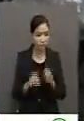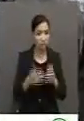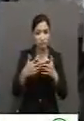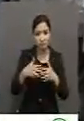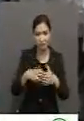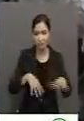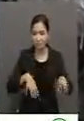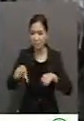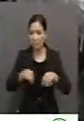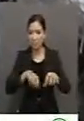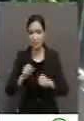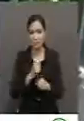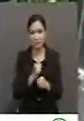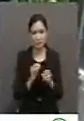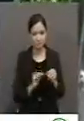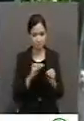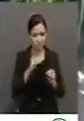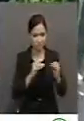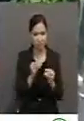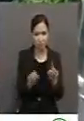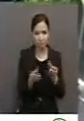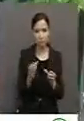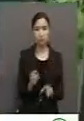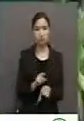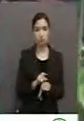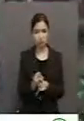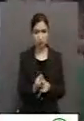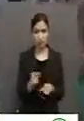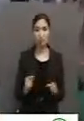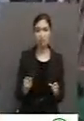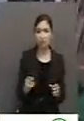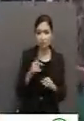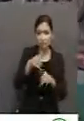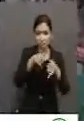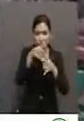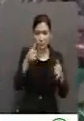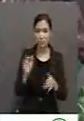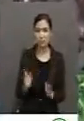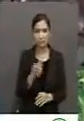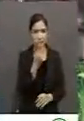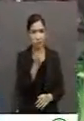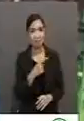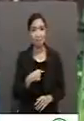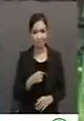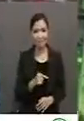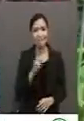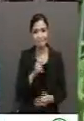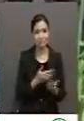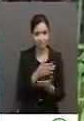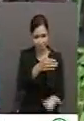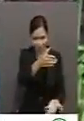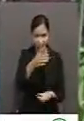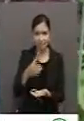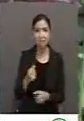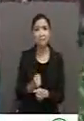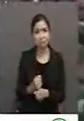นต์มาประดิษฐ์เป็นหุ่นยนต์และรถถังขึ้นมาปรากฏว่ามีคนเห็นแล้วเกิดชอบจึงมีคนมา